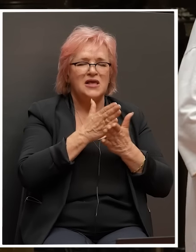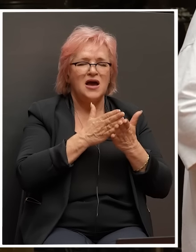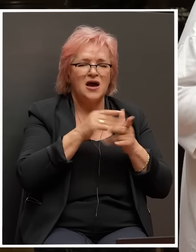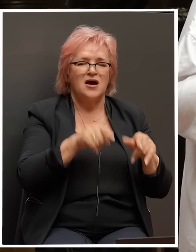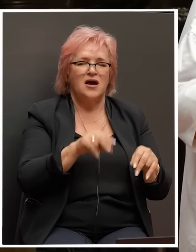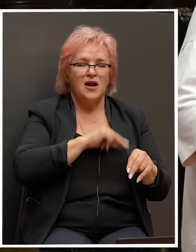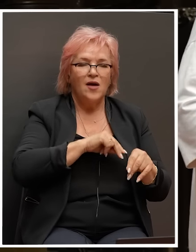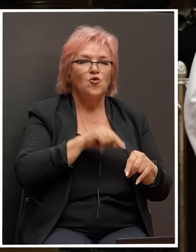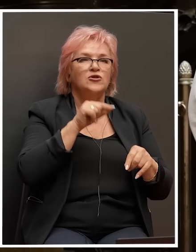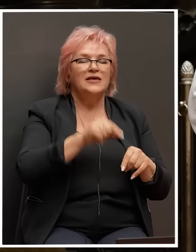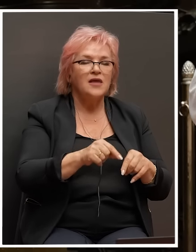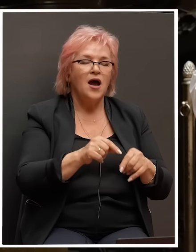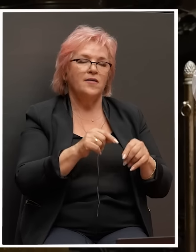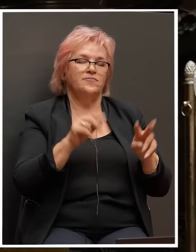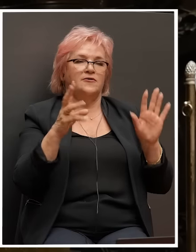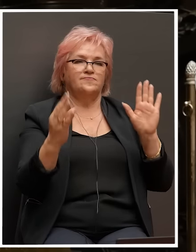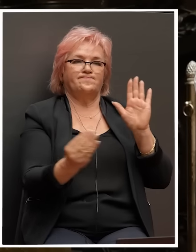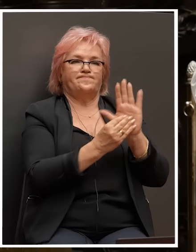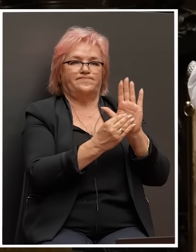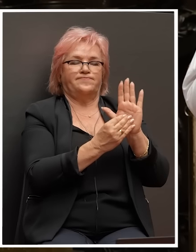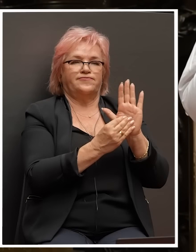Тридентском соборе формулируются